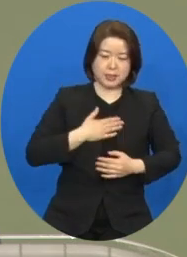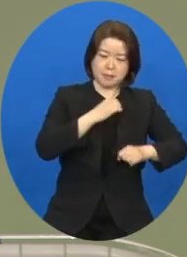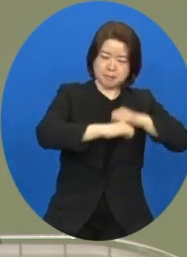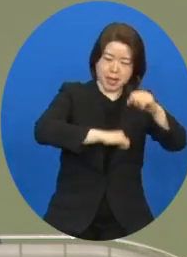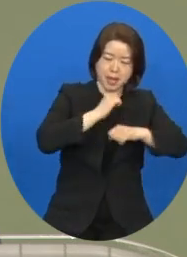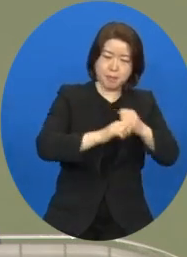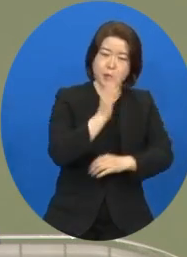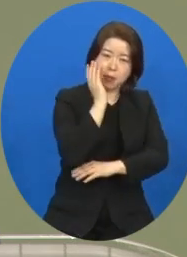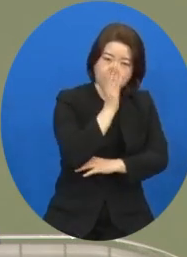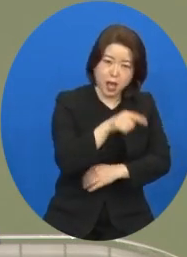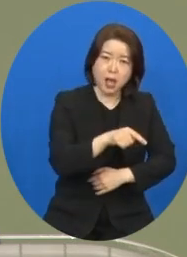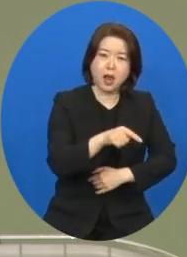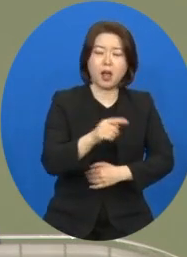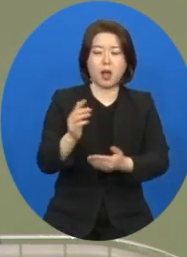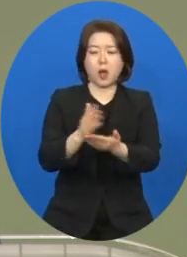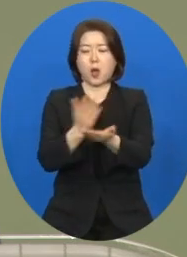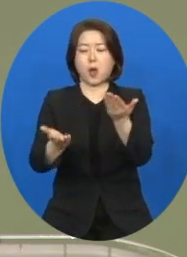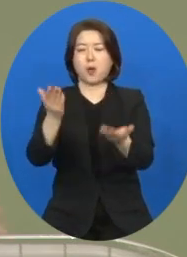알 것이다.